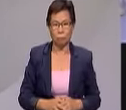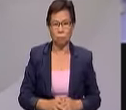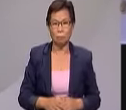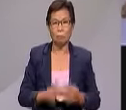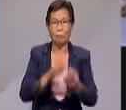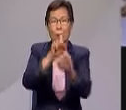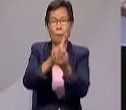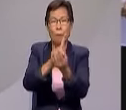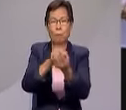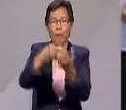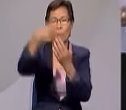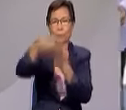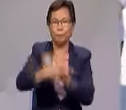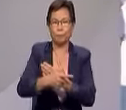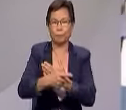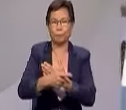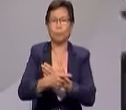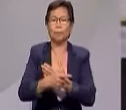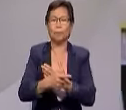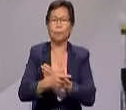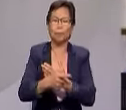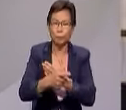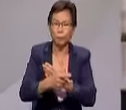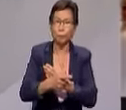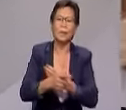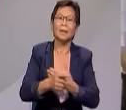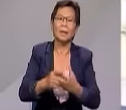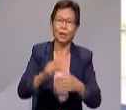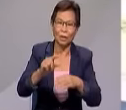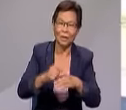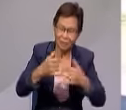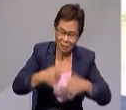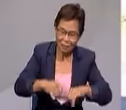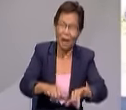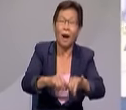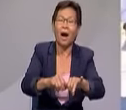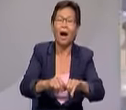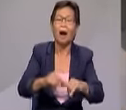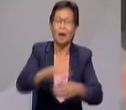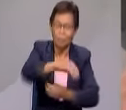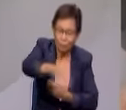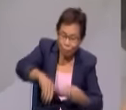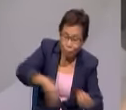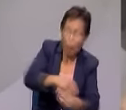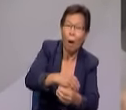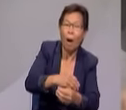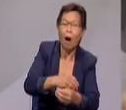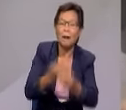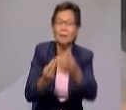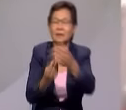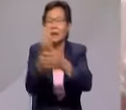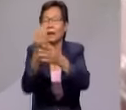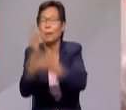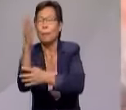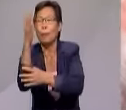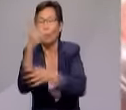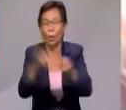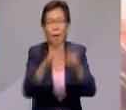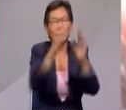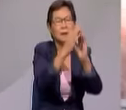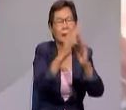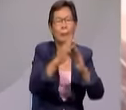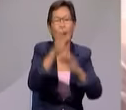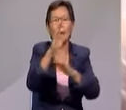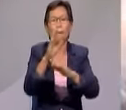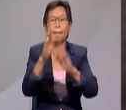Beliau ditemui pada program restorasi, tebus guna dan rehabilitasi melalui penanaman pokok di kolam tadahan Taman Bandar